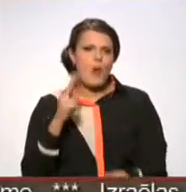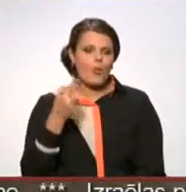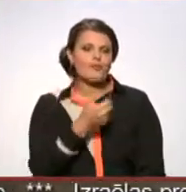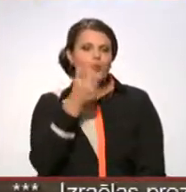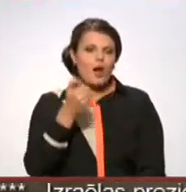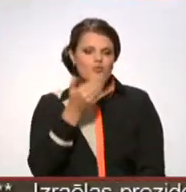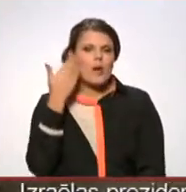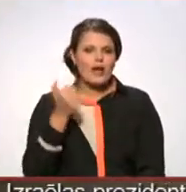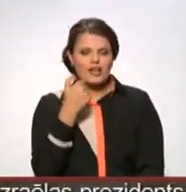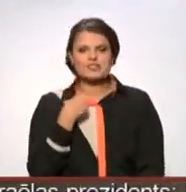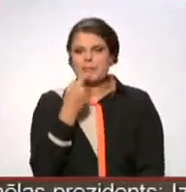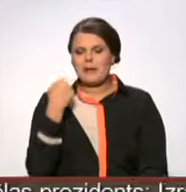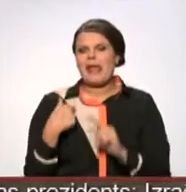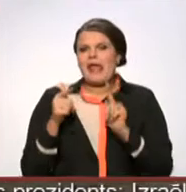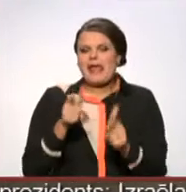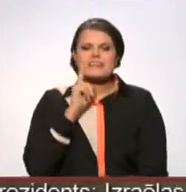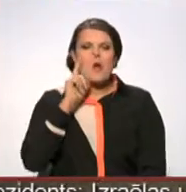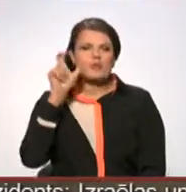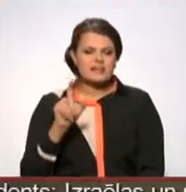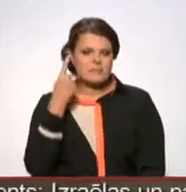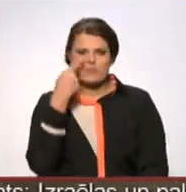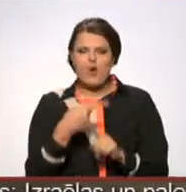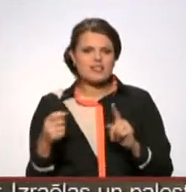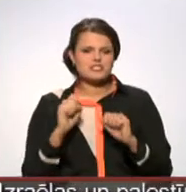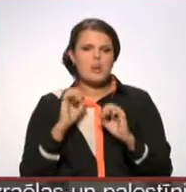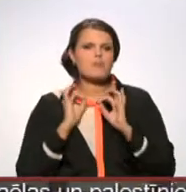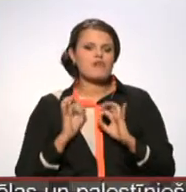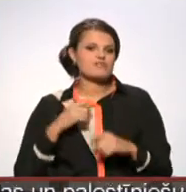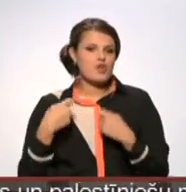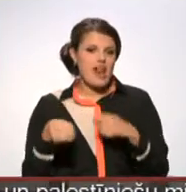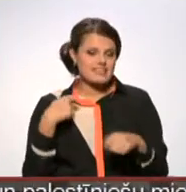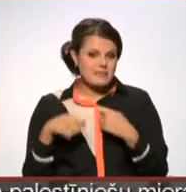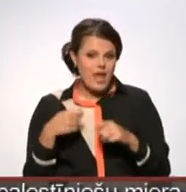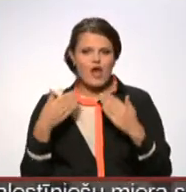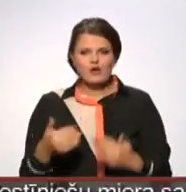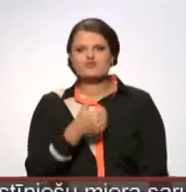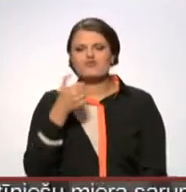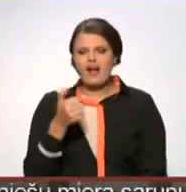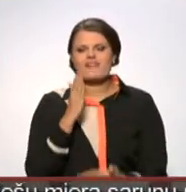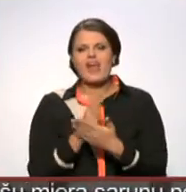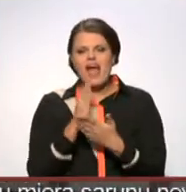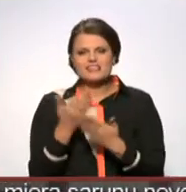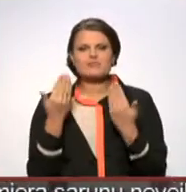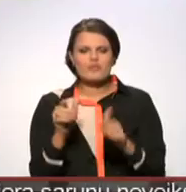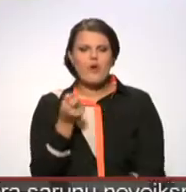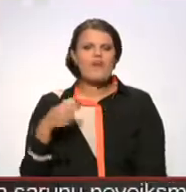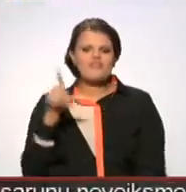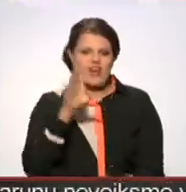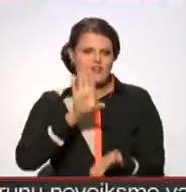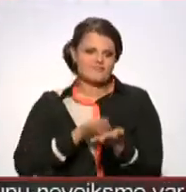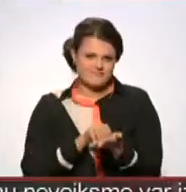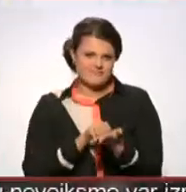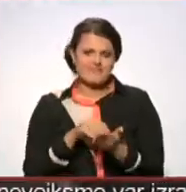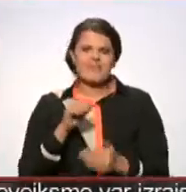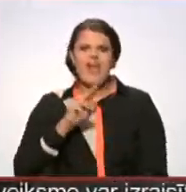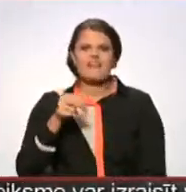biju kā jauniņais, vispār pirmo reizi profesionāli spēlēju. Un šogad jau, es jau vairāk apostīs gaisu.